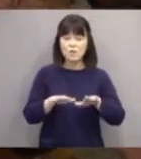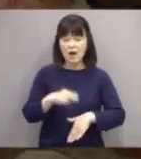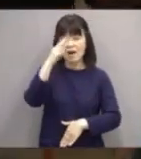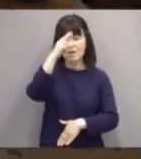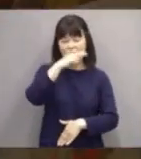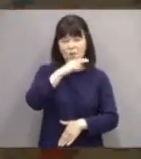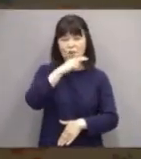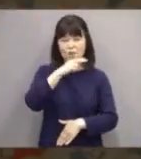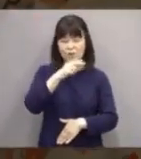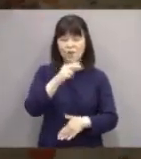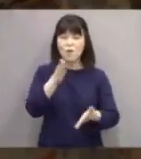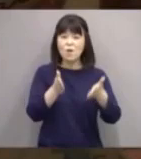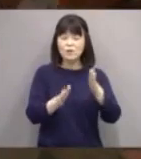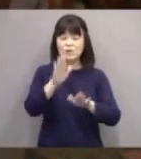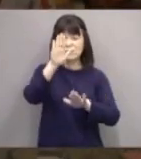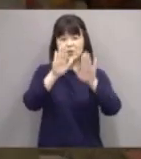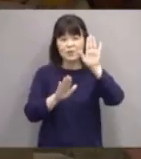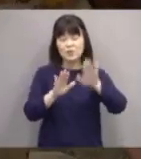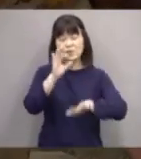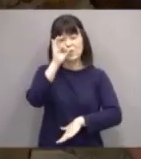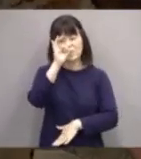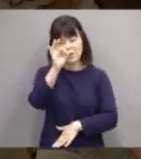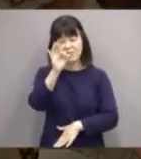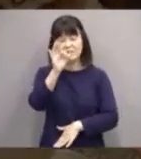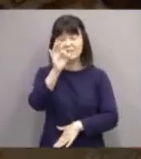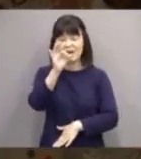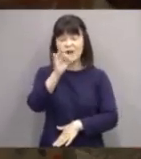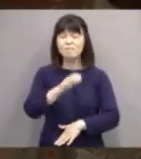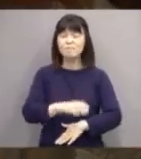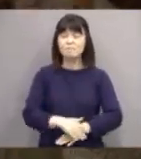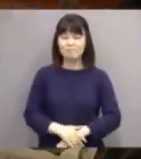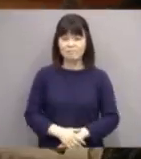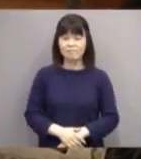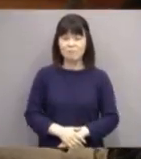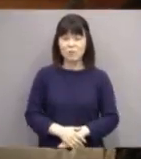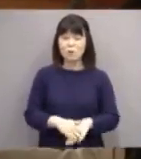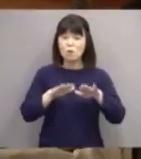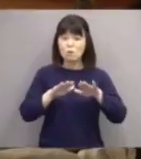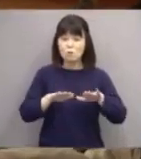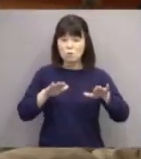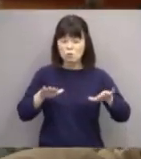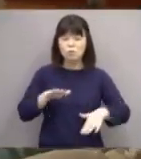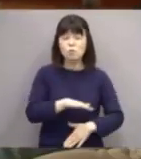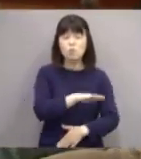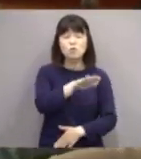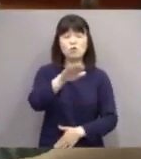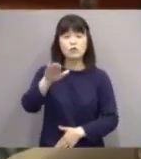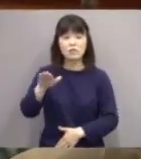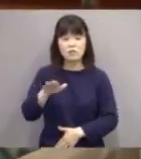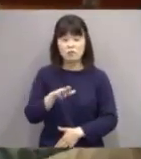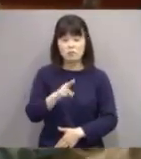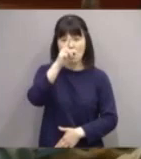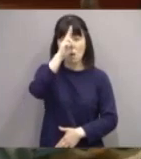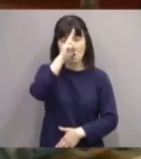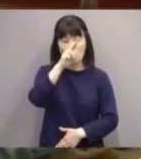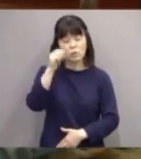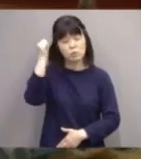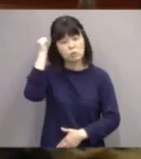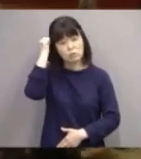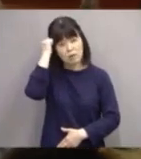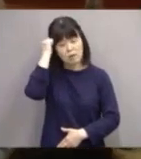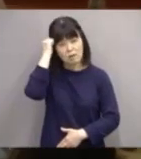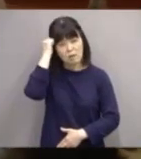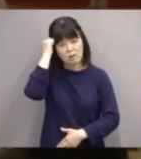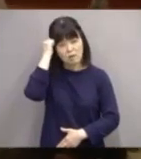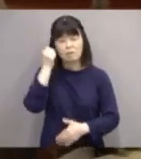からの預かりの様子を見させていただきましたけど、はい、まず子どもたちはお昼寝をするんですね。